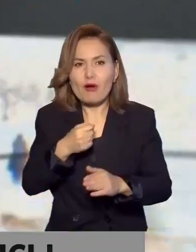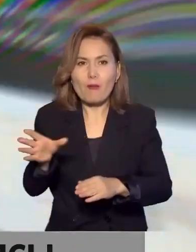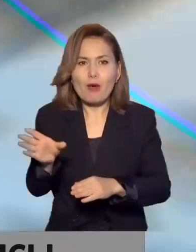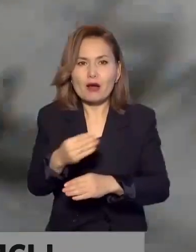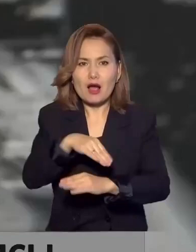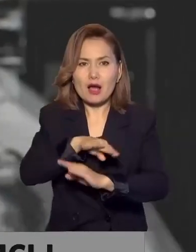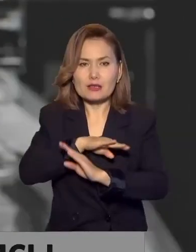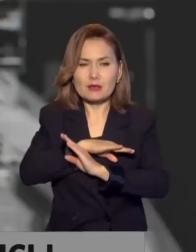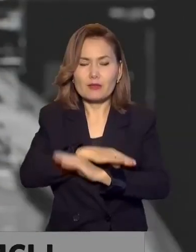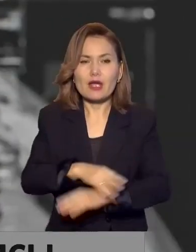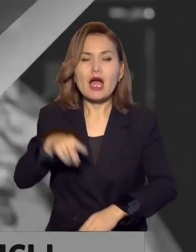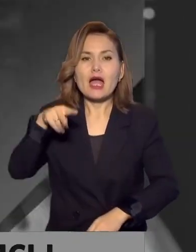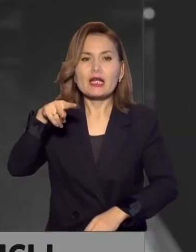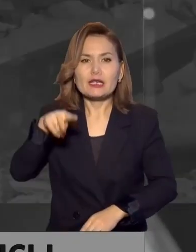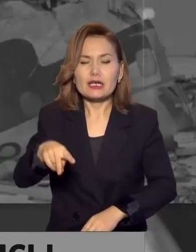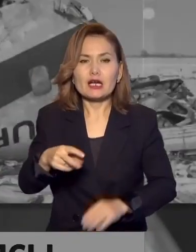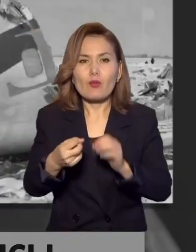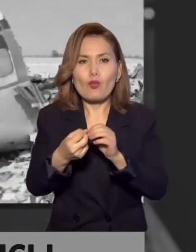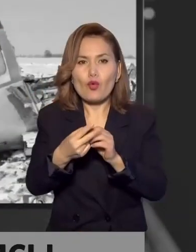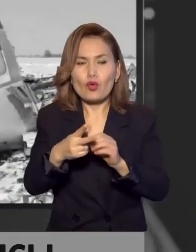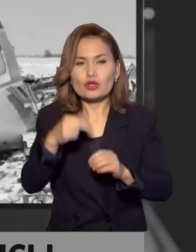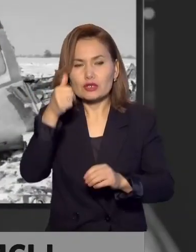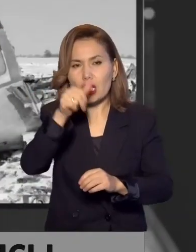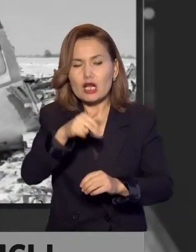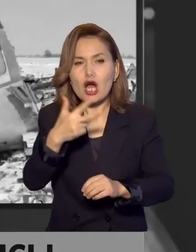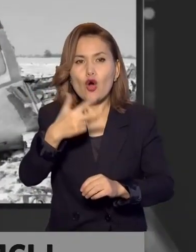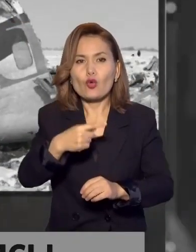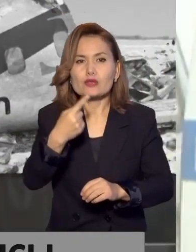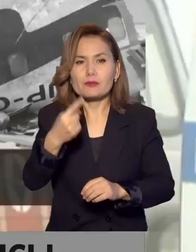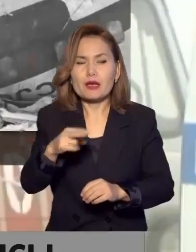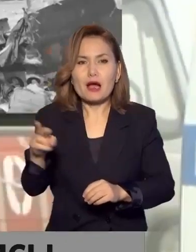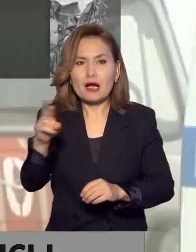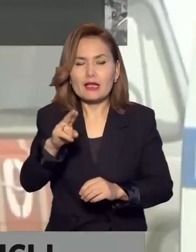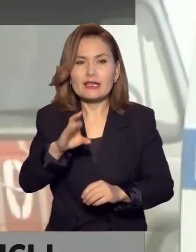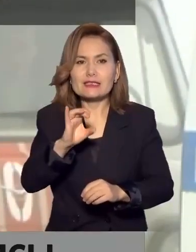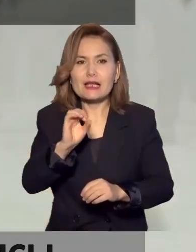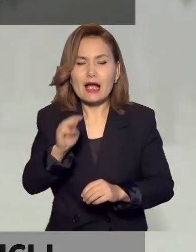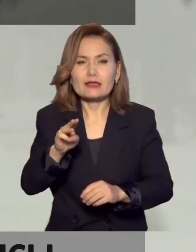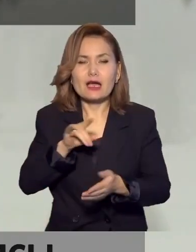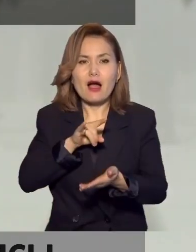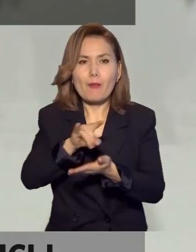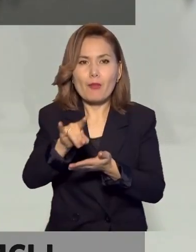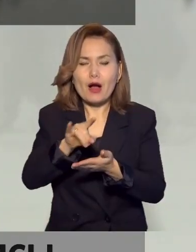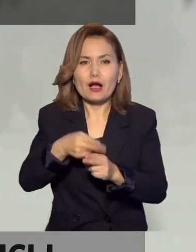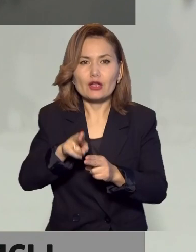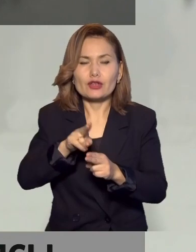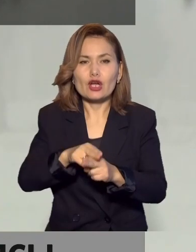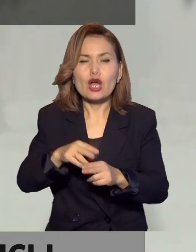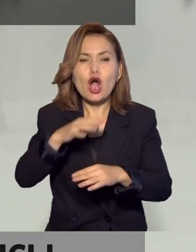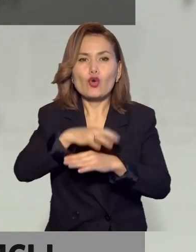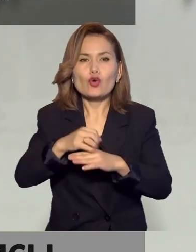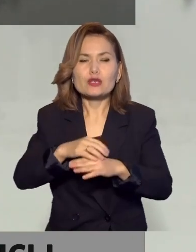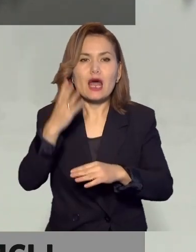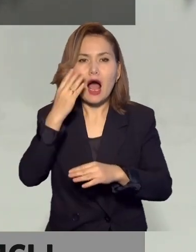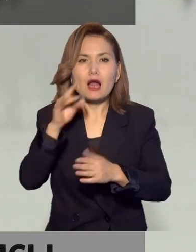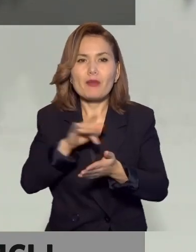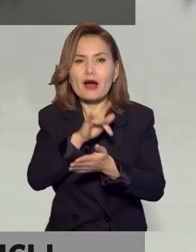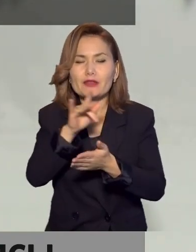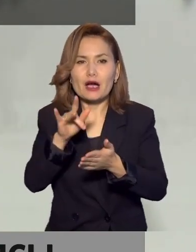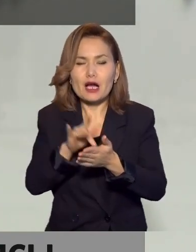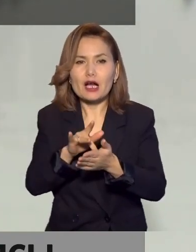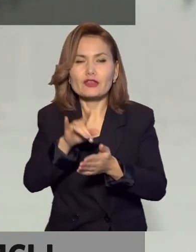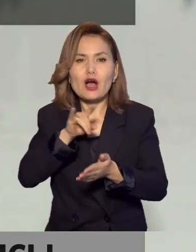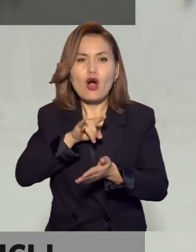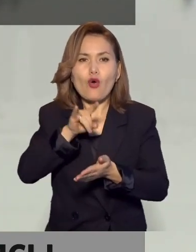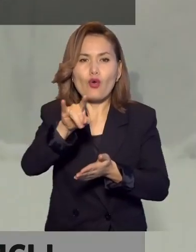тапты. 2013 жыл 31 қаңтар. Скат авиакомпаниясының лайнері Көкшетау Алматы бағытында ішкі рейсті